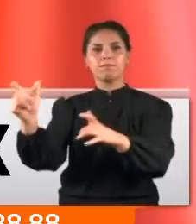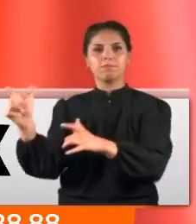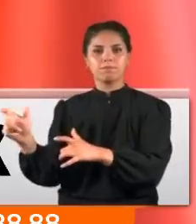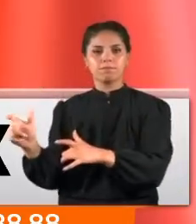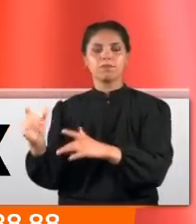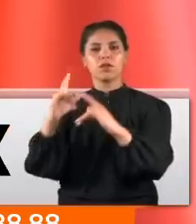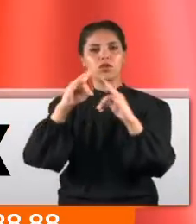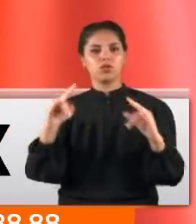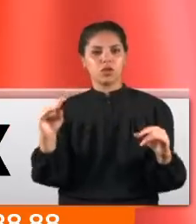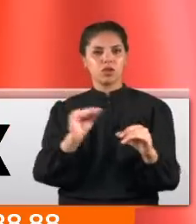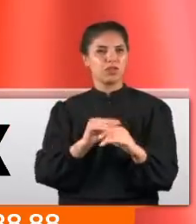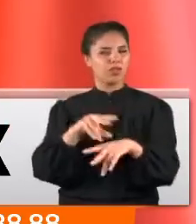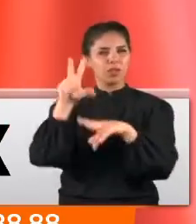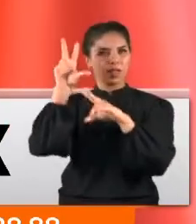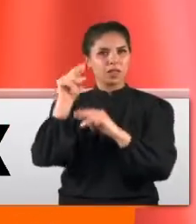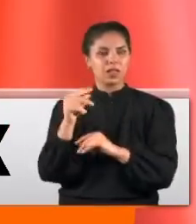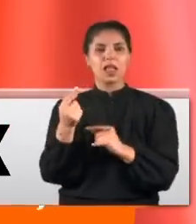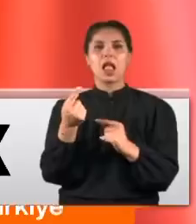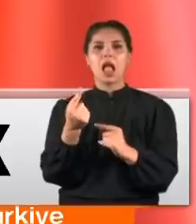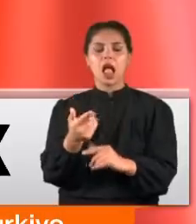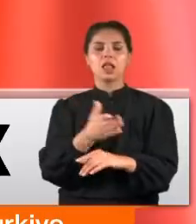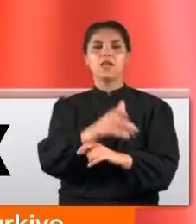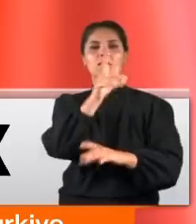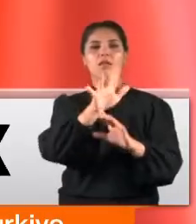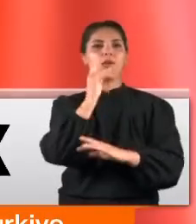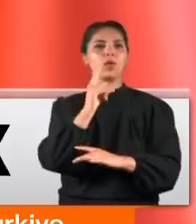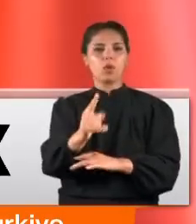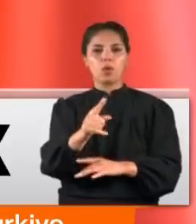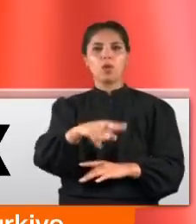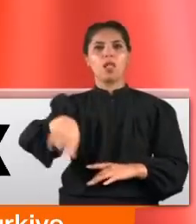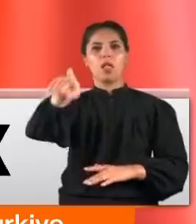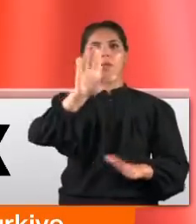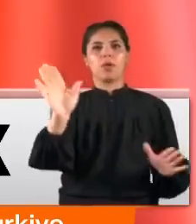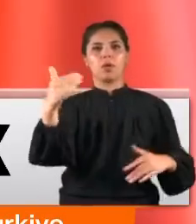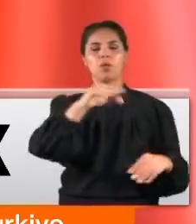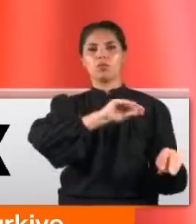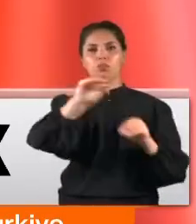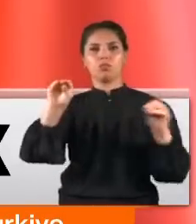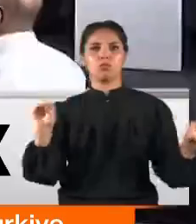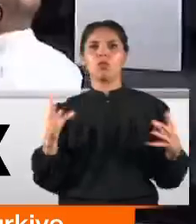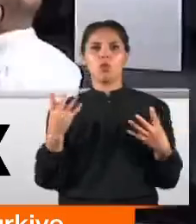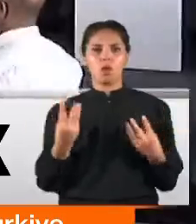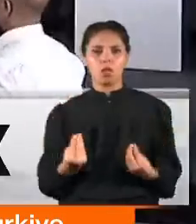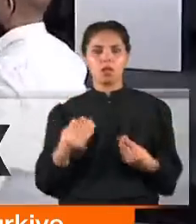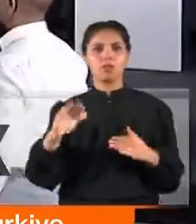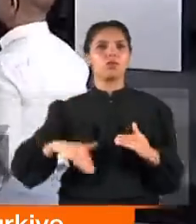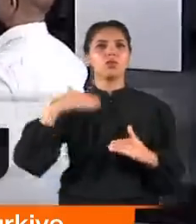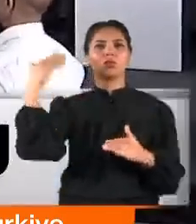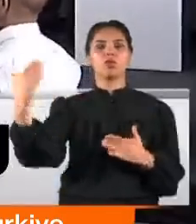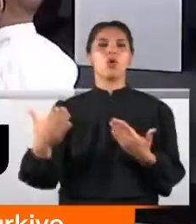ve çadırlarda kalan az sayıdaki vatandaşımızı konteynerlara yerleştirmiş olacağız. Sonra